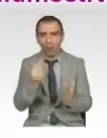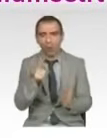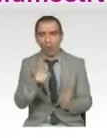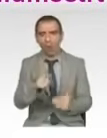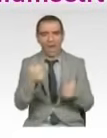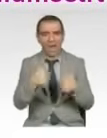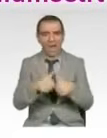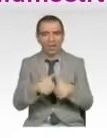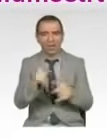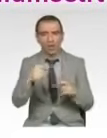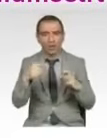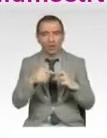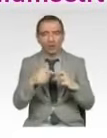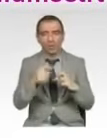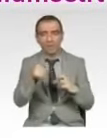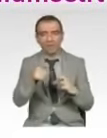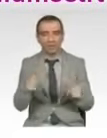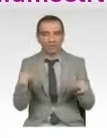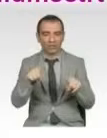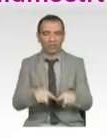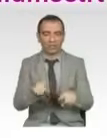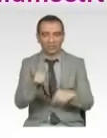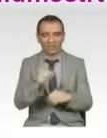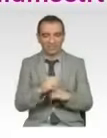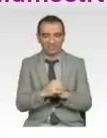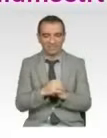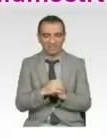tanımladığı eşi Rümeysa Kasongo ile tanıştı.